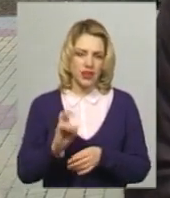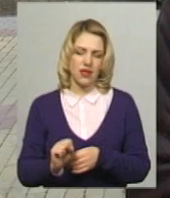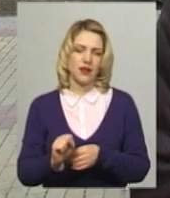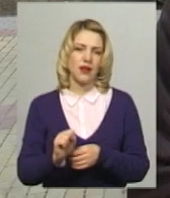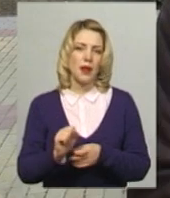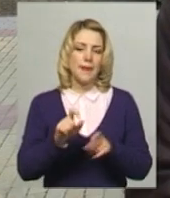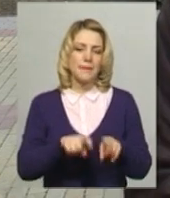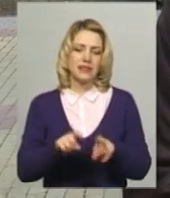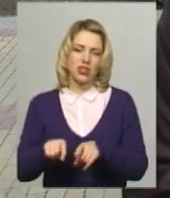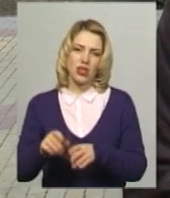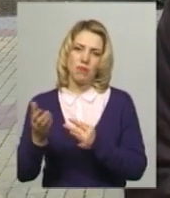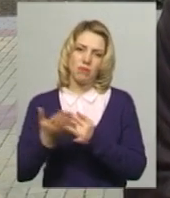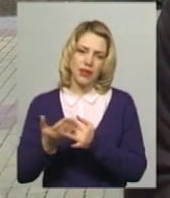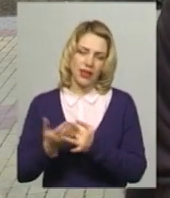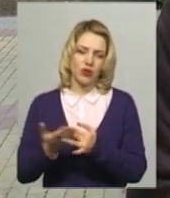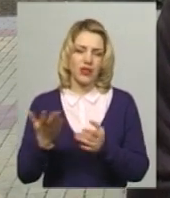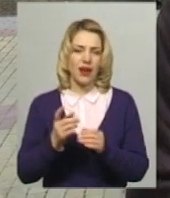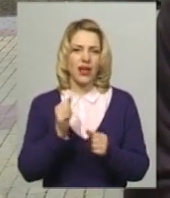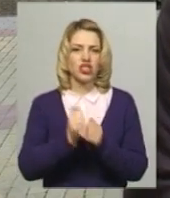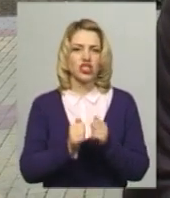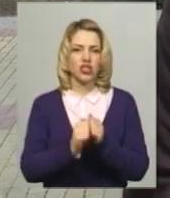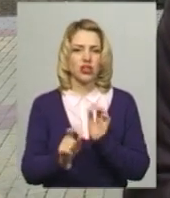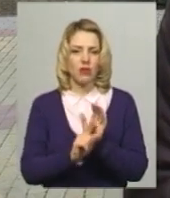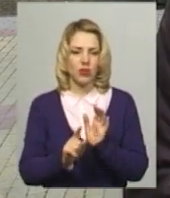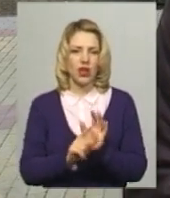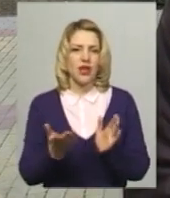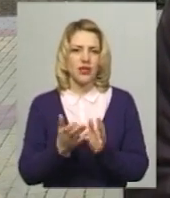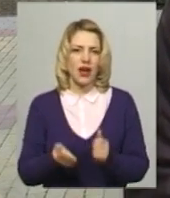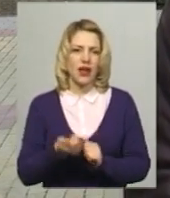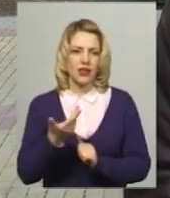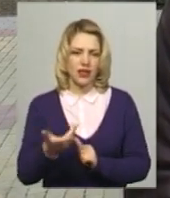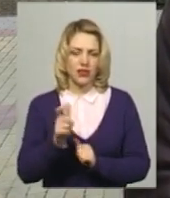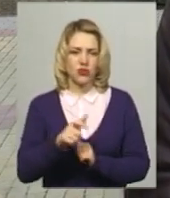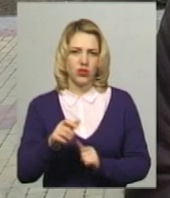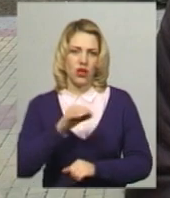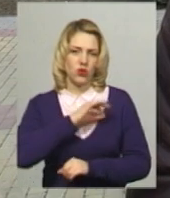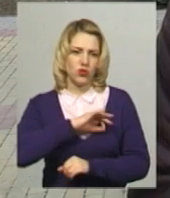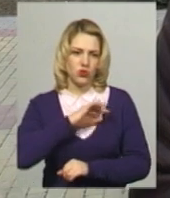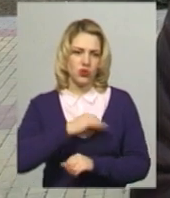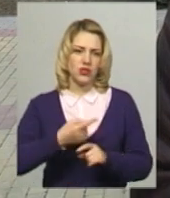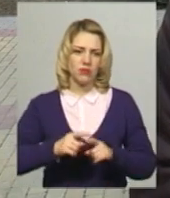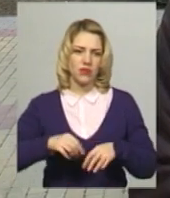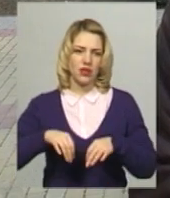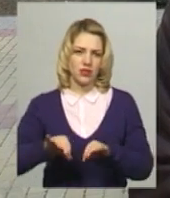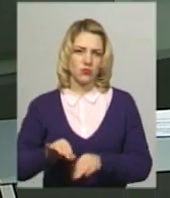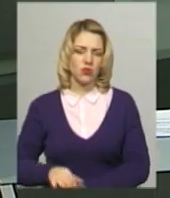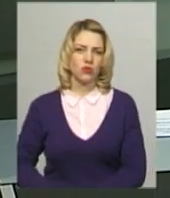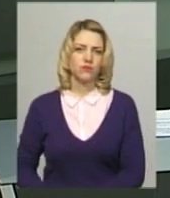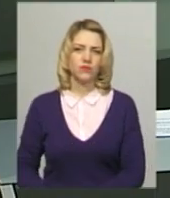категорії, яка частота поїздок, яка кількість мешканців безпосередньо користуються даним транспортом.